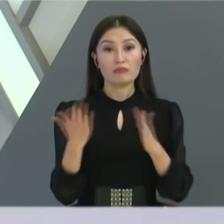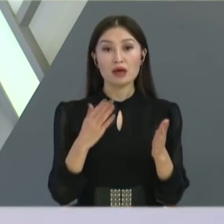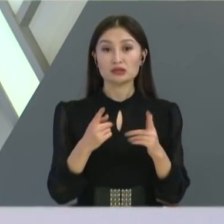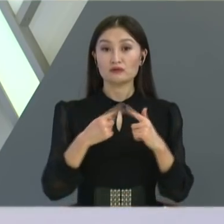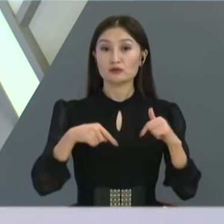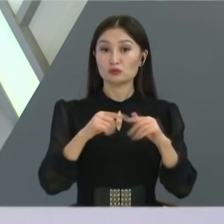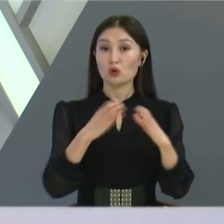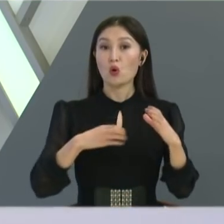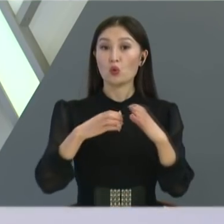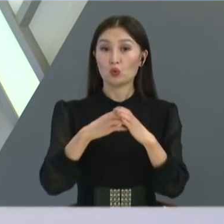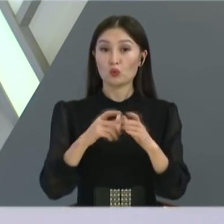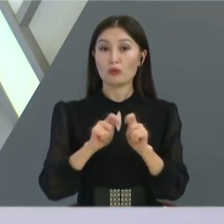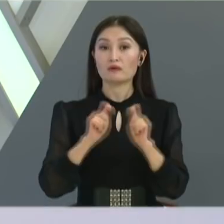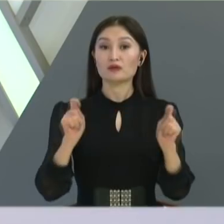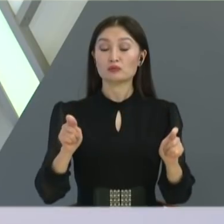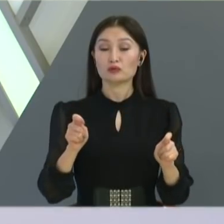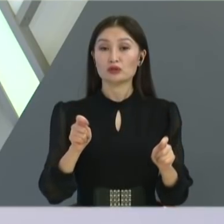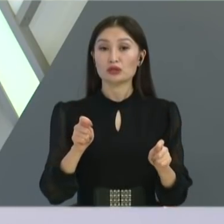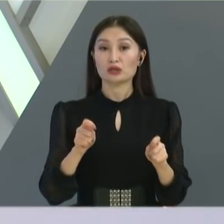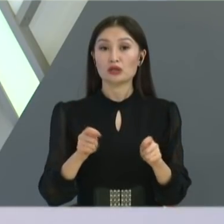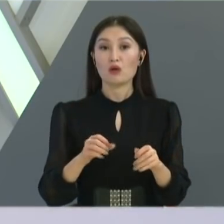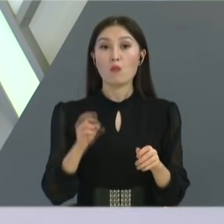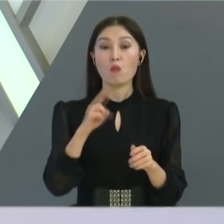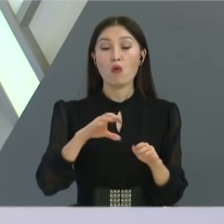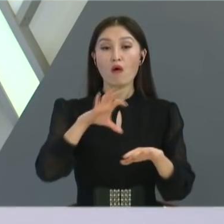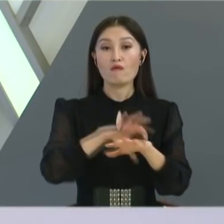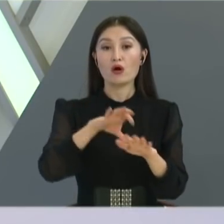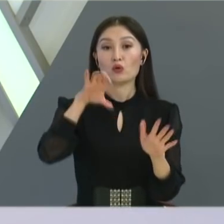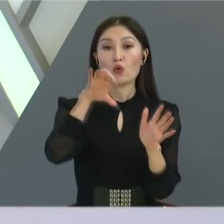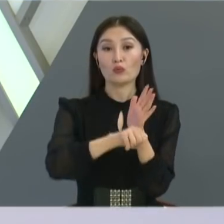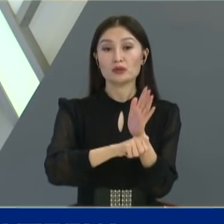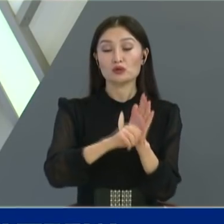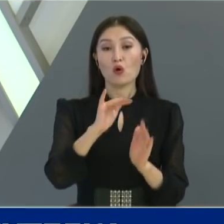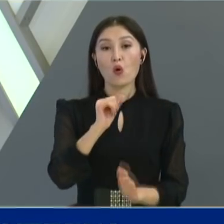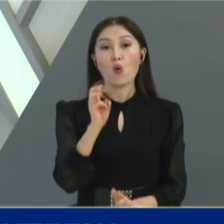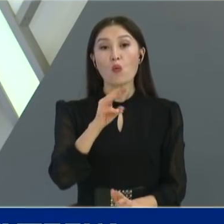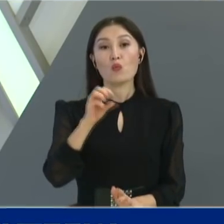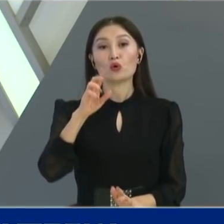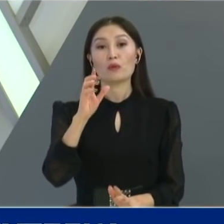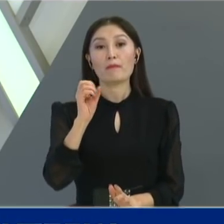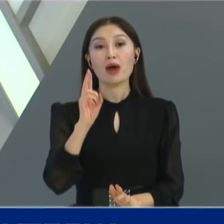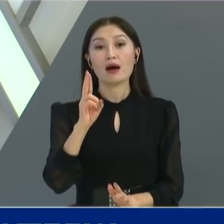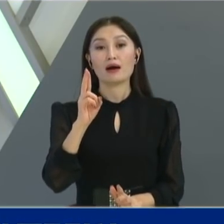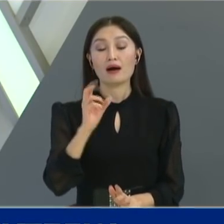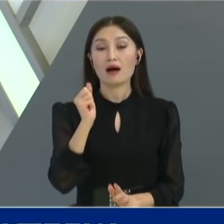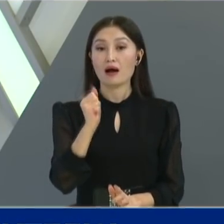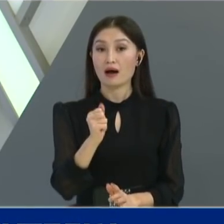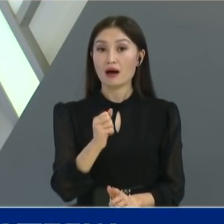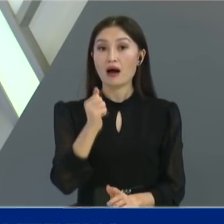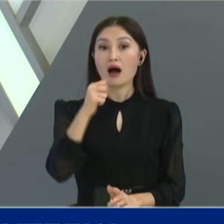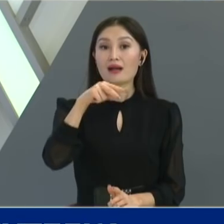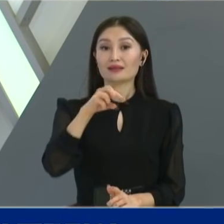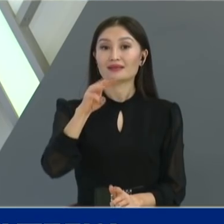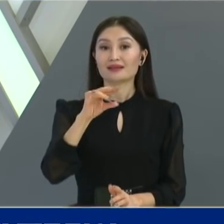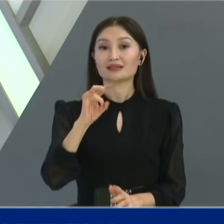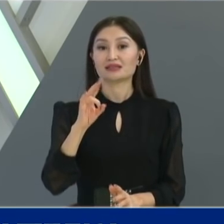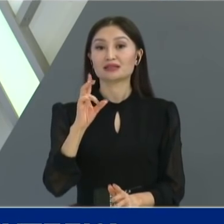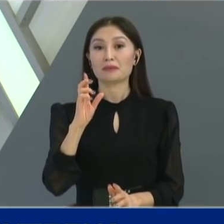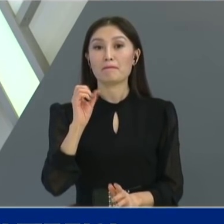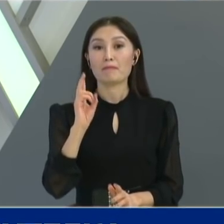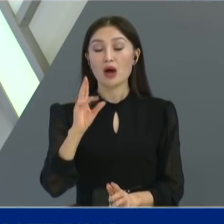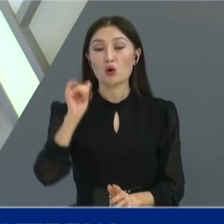Межведомственная группа возбудила дело по факту убийства Үмүтбека Алтынбек-уулу, сообщили агентству Акипресс